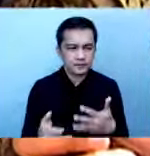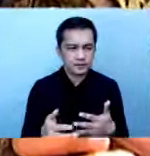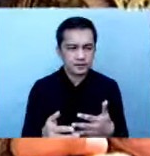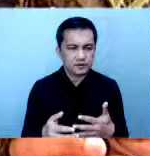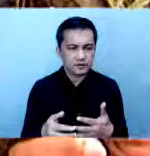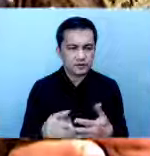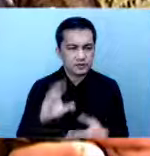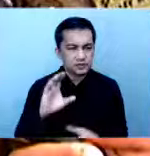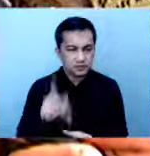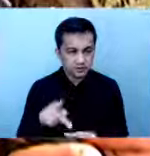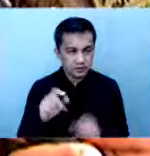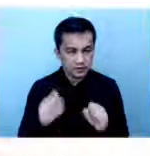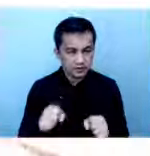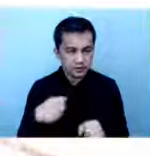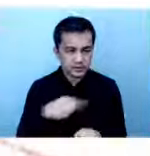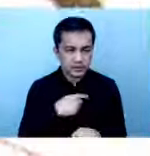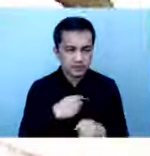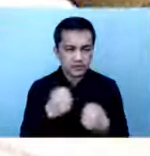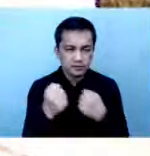cellphone, kayang-kaya natin lumaban.